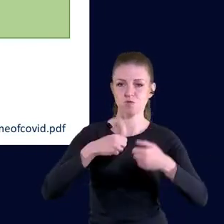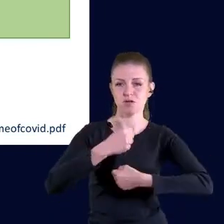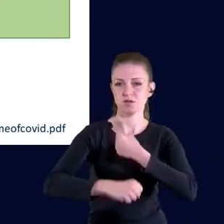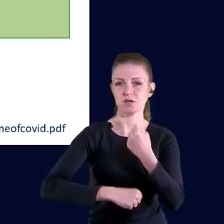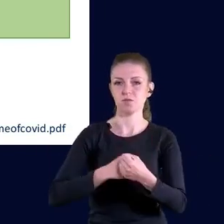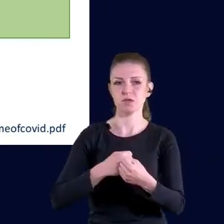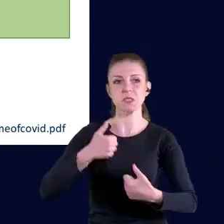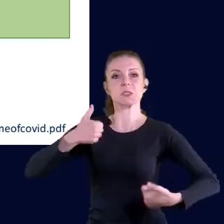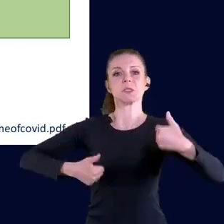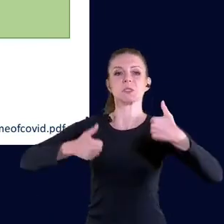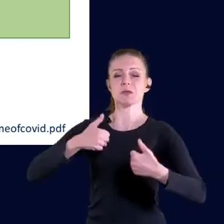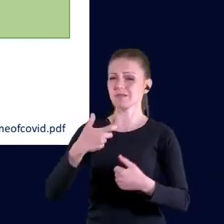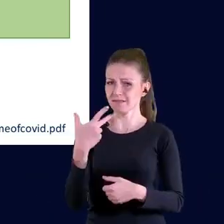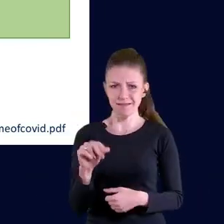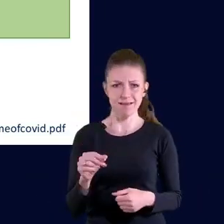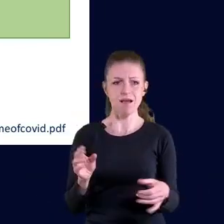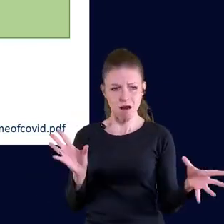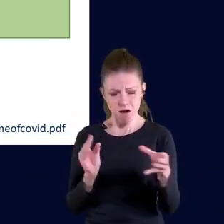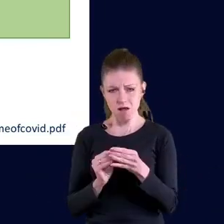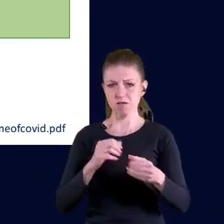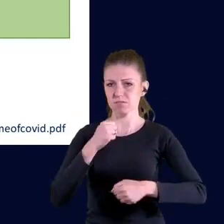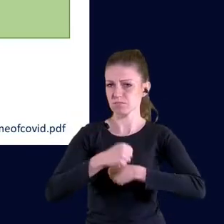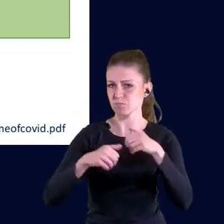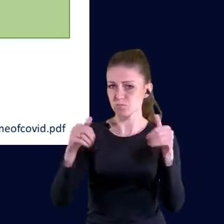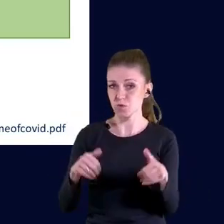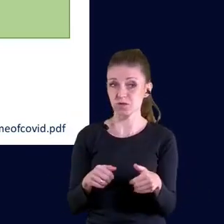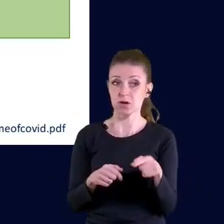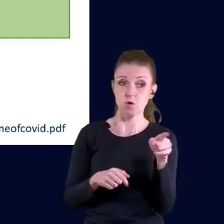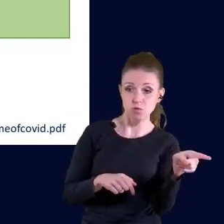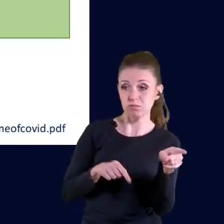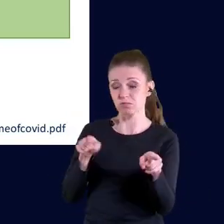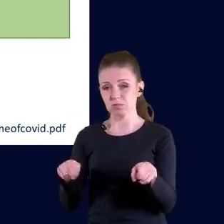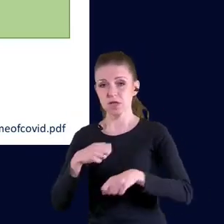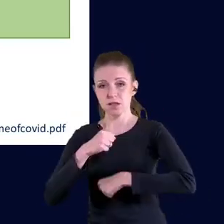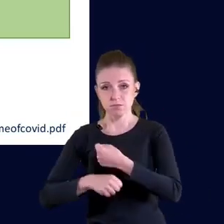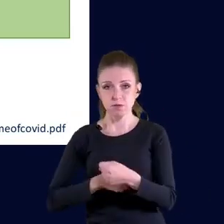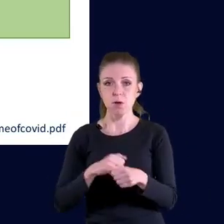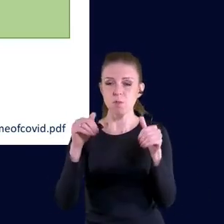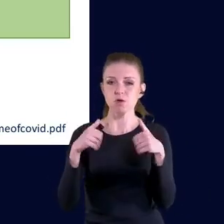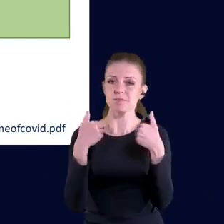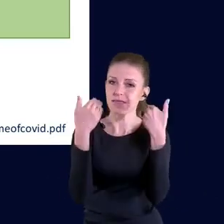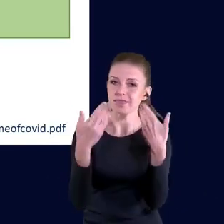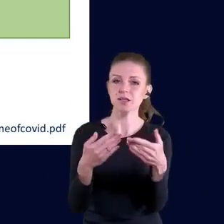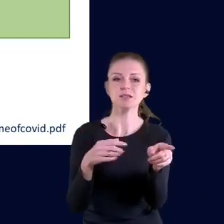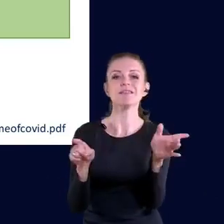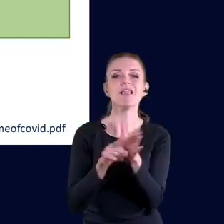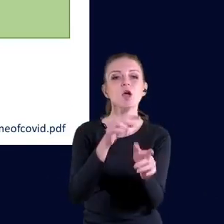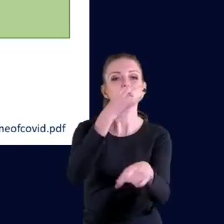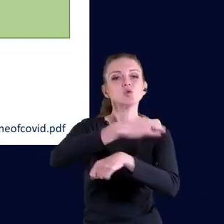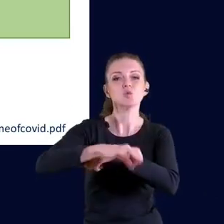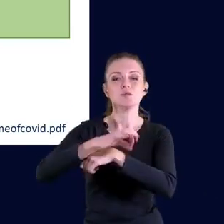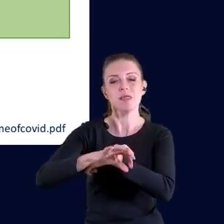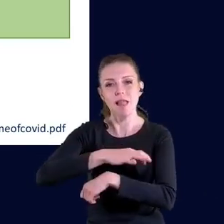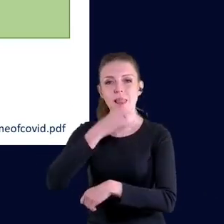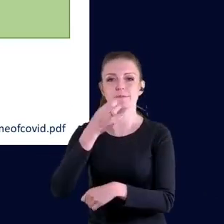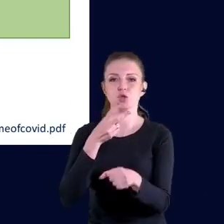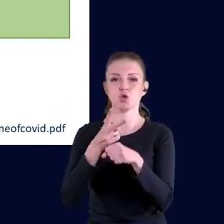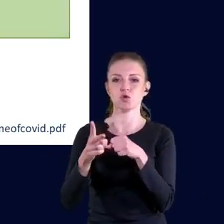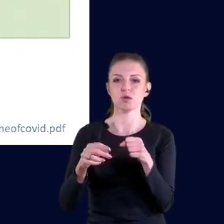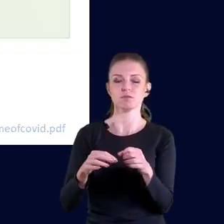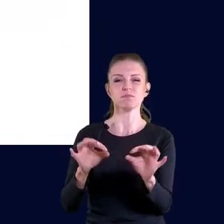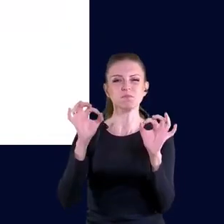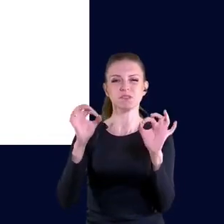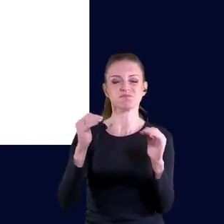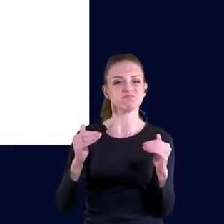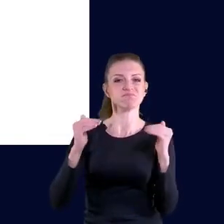studentom łatwiejszy lepszy dostęp do wysokiej jakościowo edukacji na